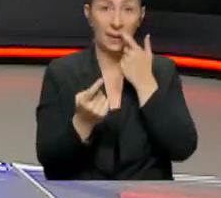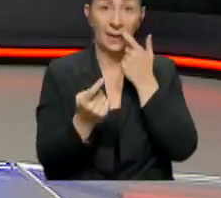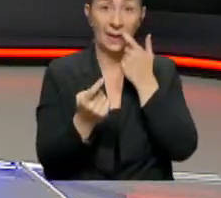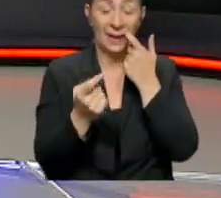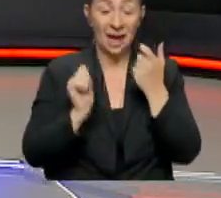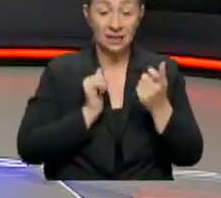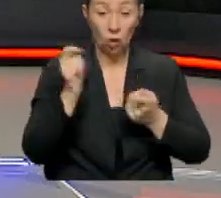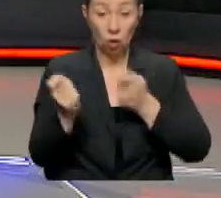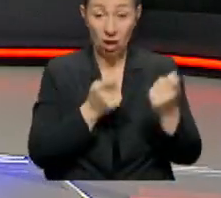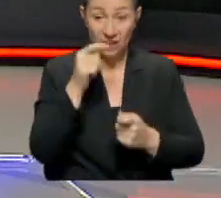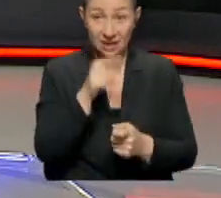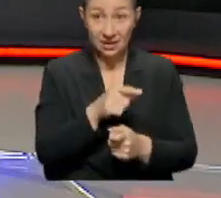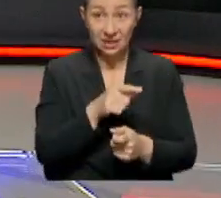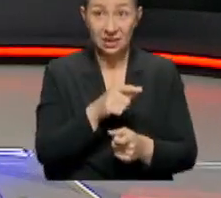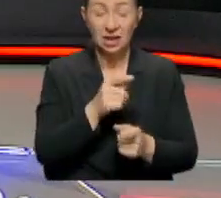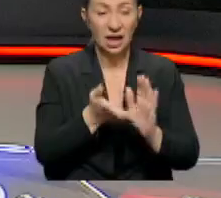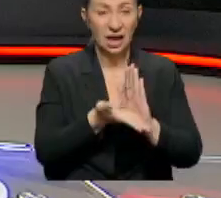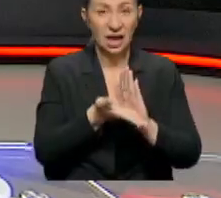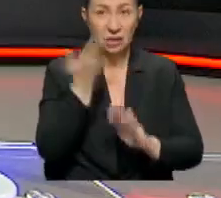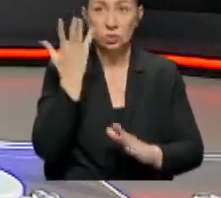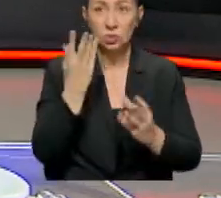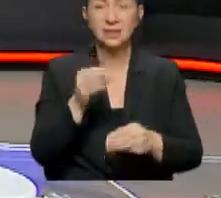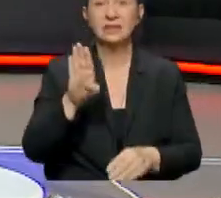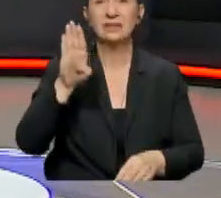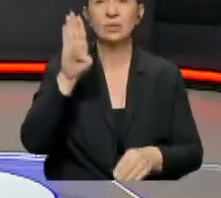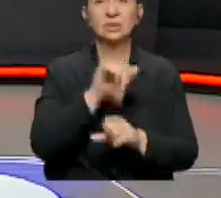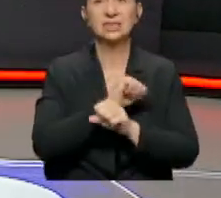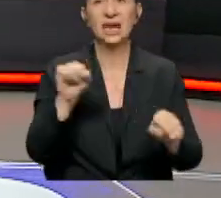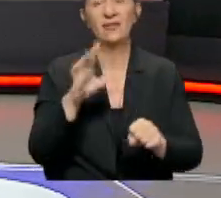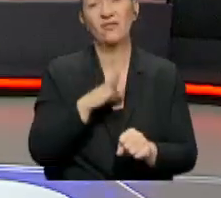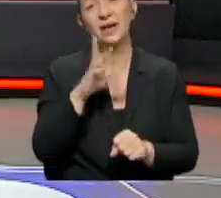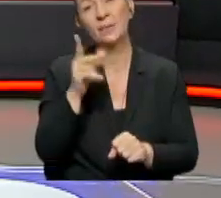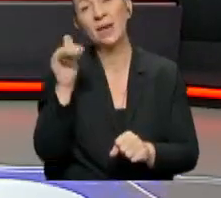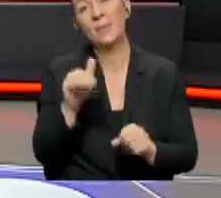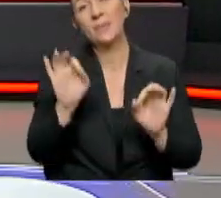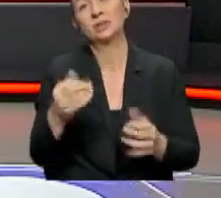askerlik görevinin ortadan kalkmış olmasının demokrasiye zararları var gibi gelmeye başladı bana